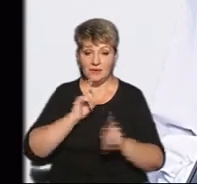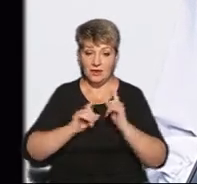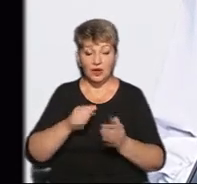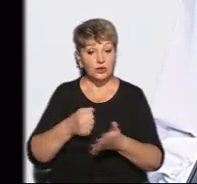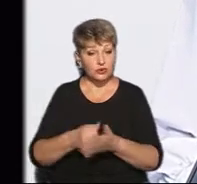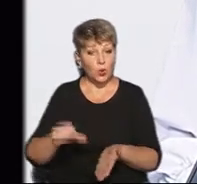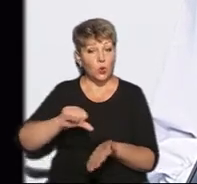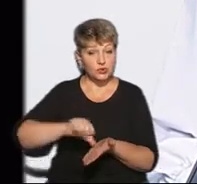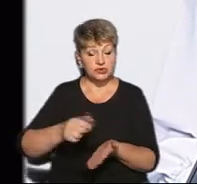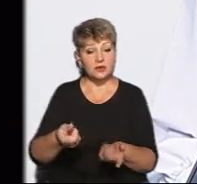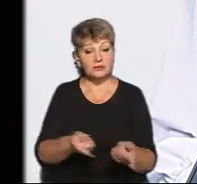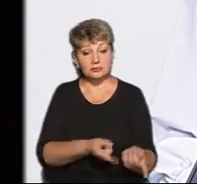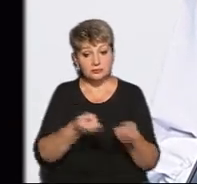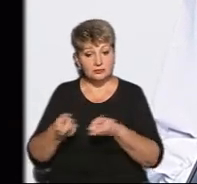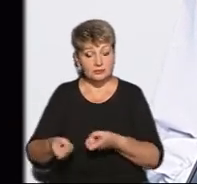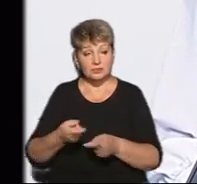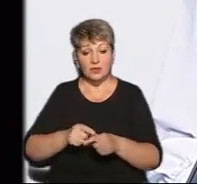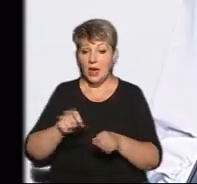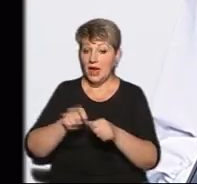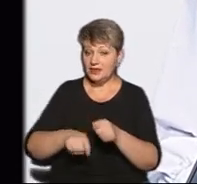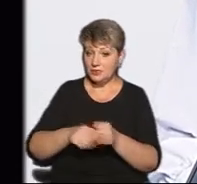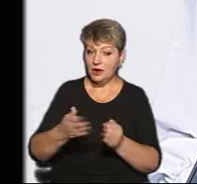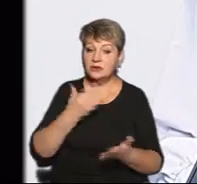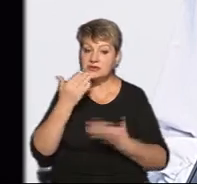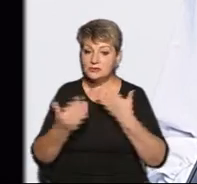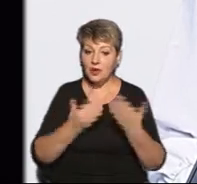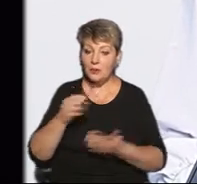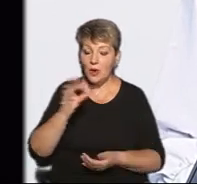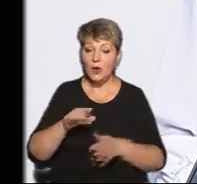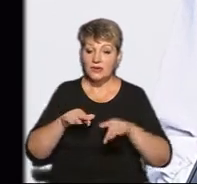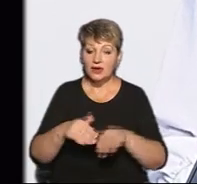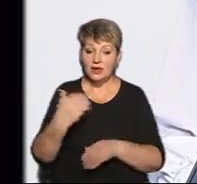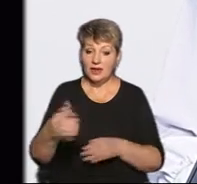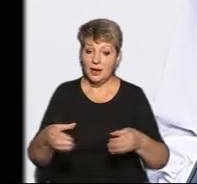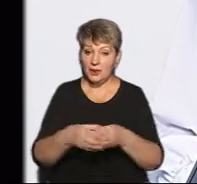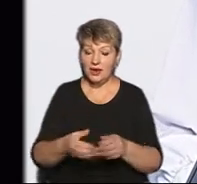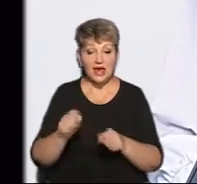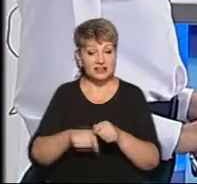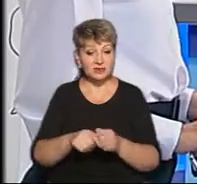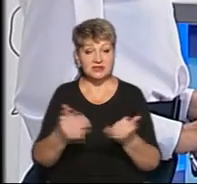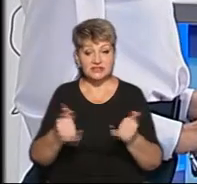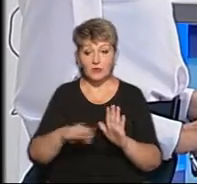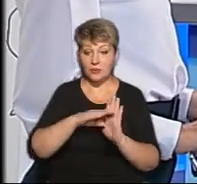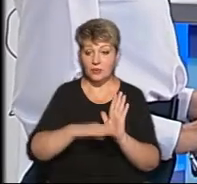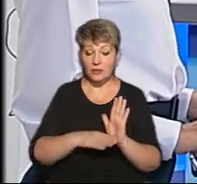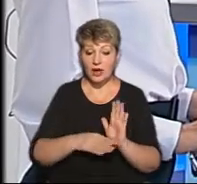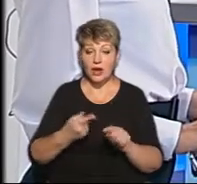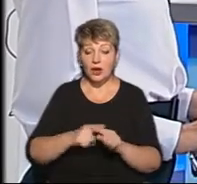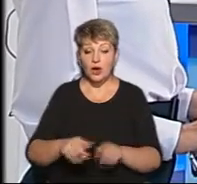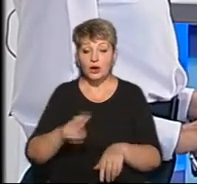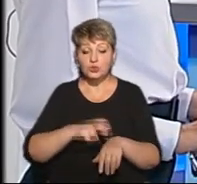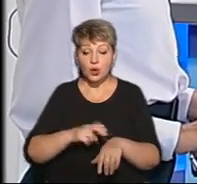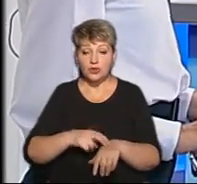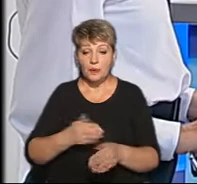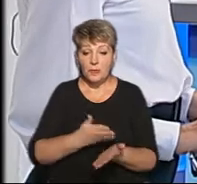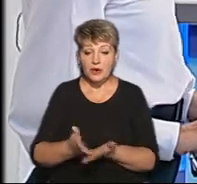ми запрошуємо експертів, які запитують політиків про діяльність їхньої партії. Експерт сьогоднішньої програми – доктор політичних наук